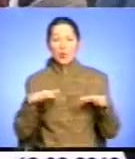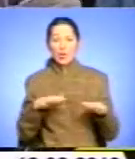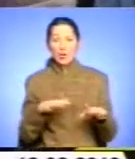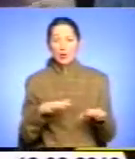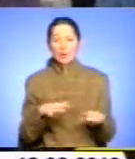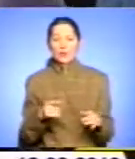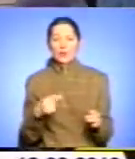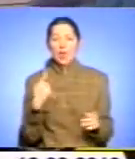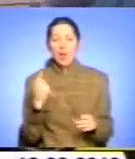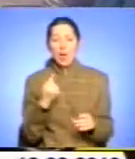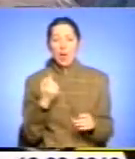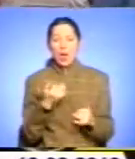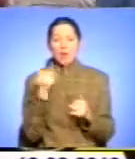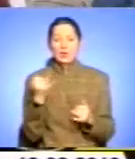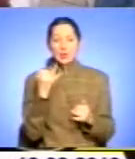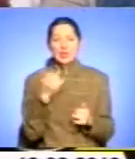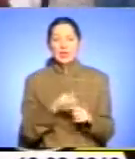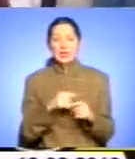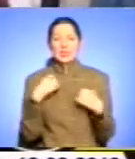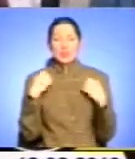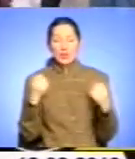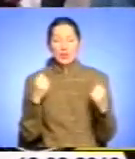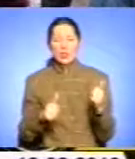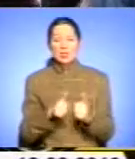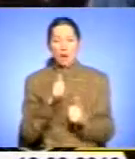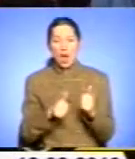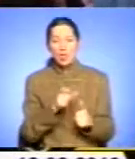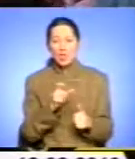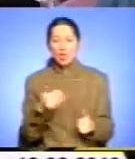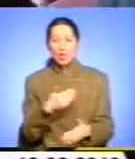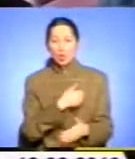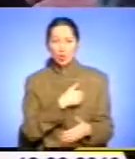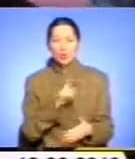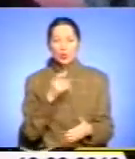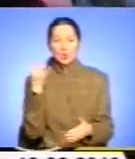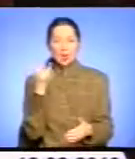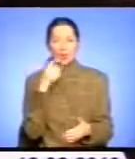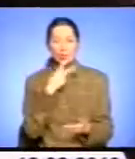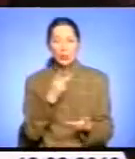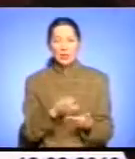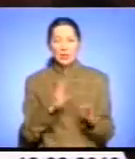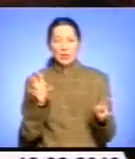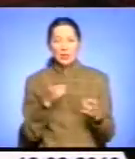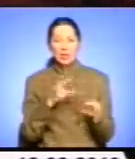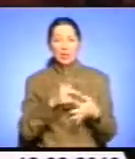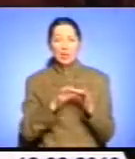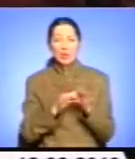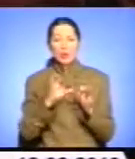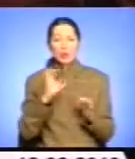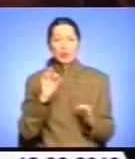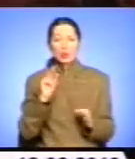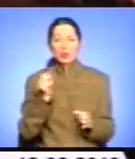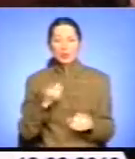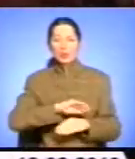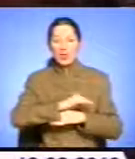сьогодні все-таки спортивні змагання. Якщо люди захочуть щось цікаве для себе побачити, не треба на Олімпіаду в Сочі. На набережній Тернопільського ставу